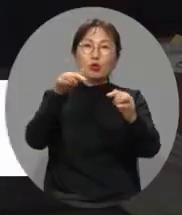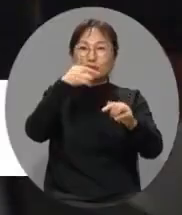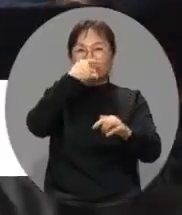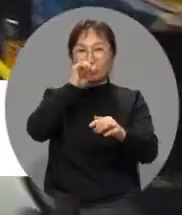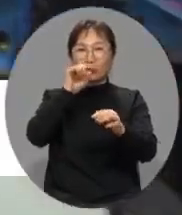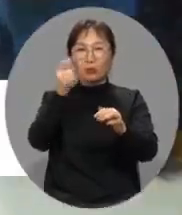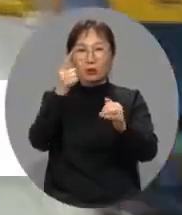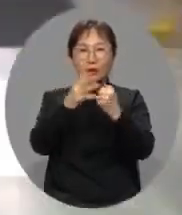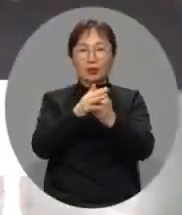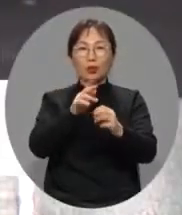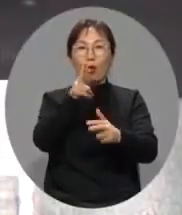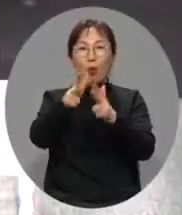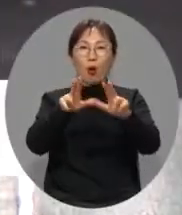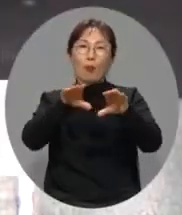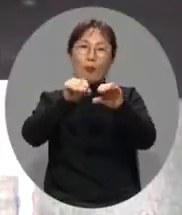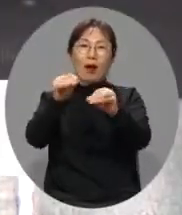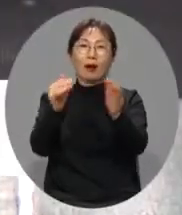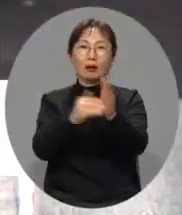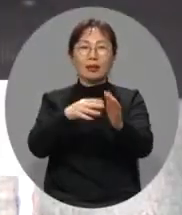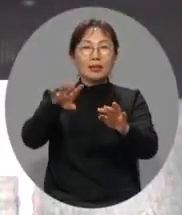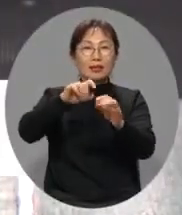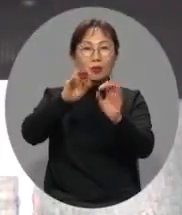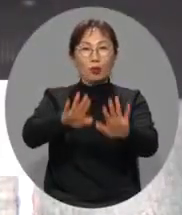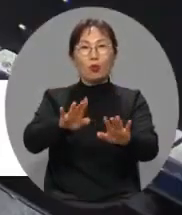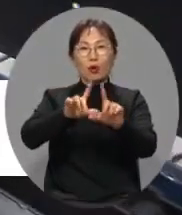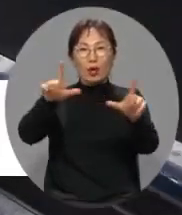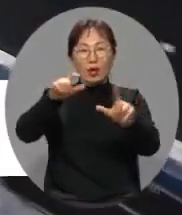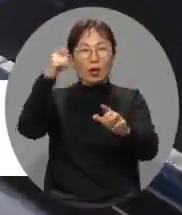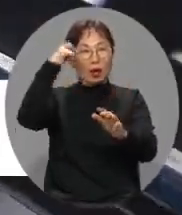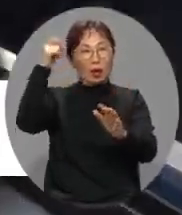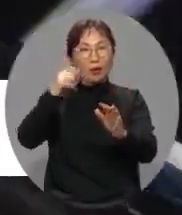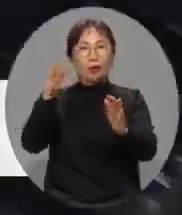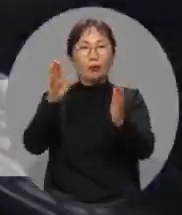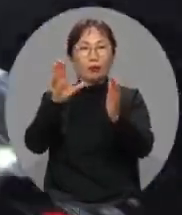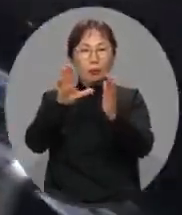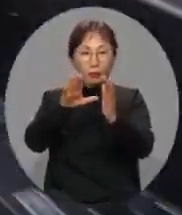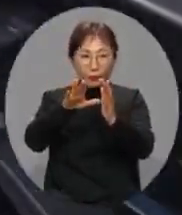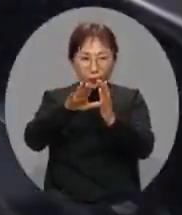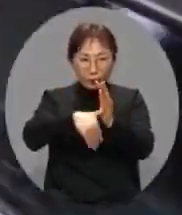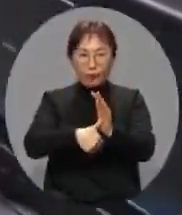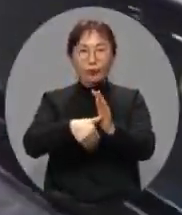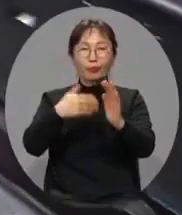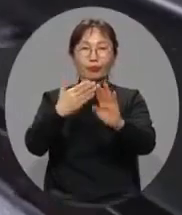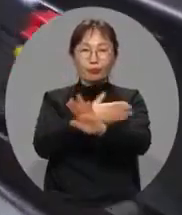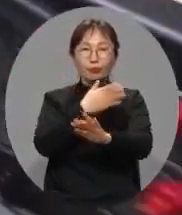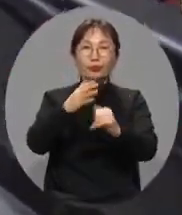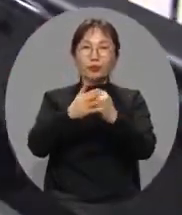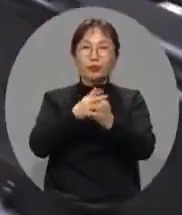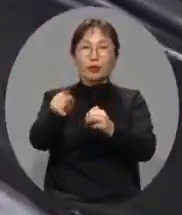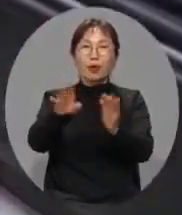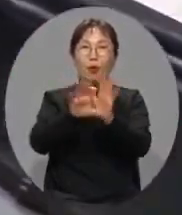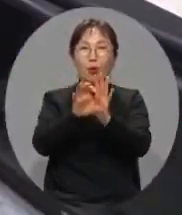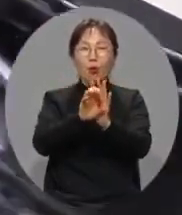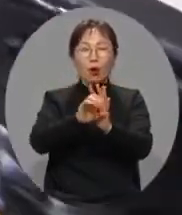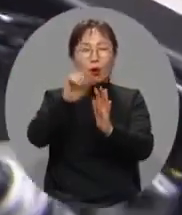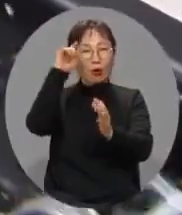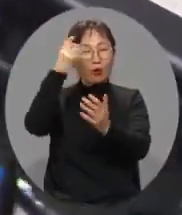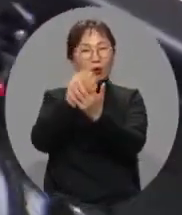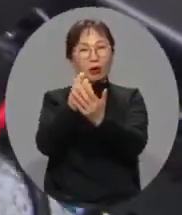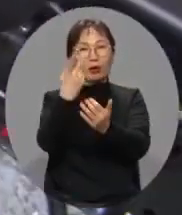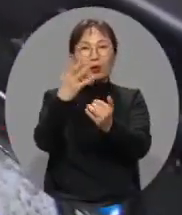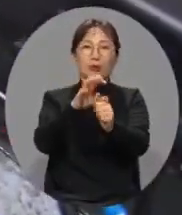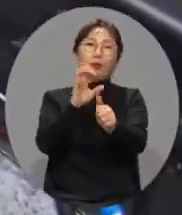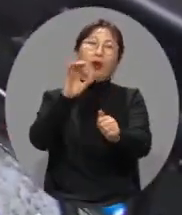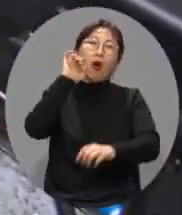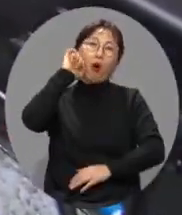멈춘 데 이어 새해 벽두부터 생산량을 맞춘다며 가동을 중단해 코로나19 충격에서